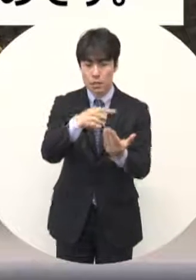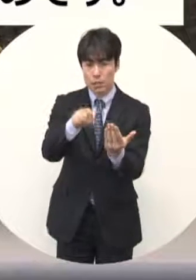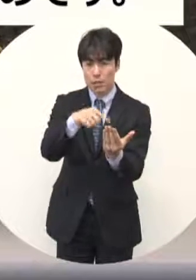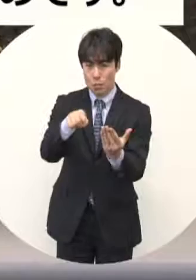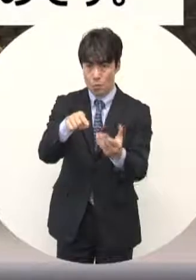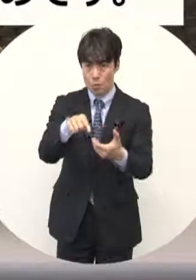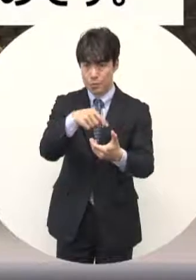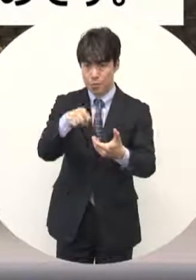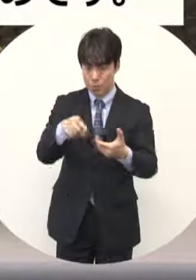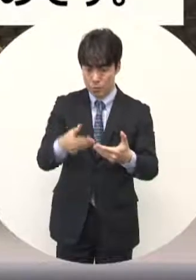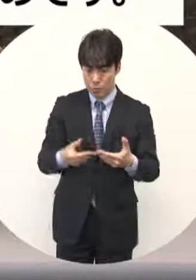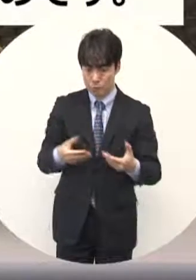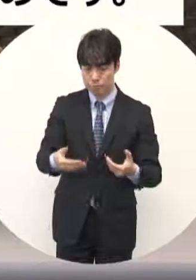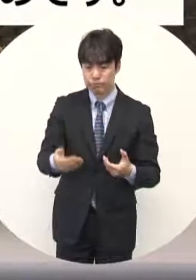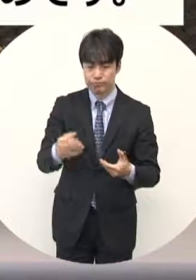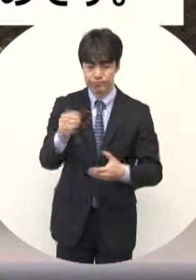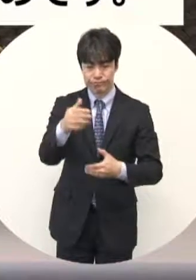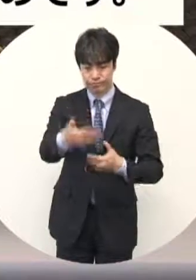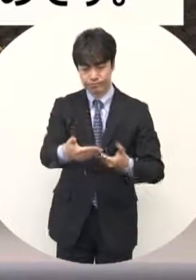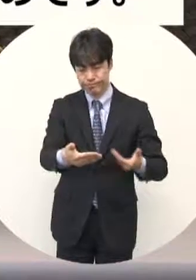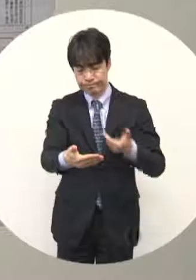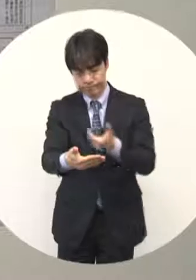写真が動き出すものです。